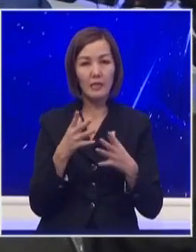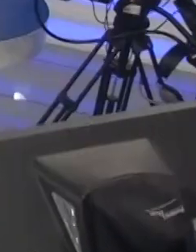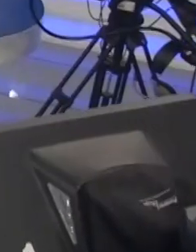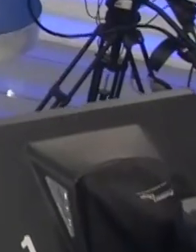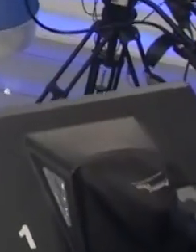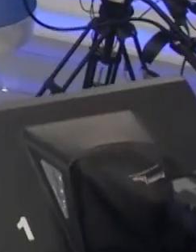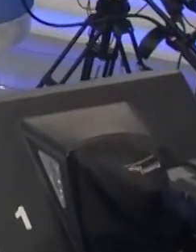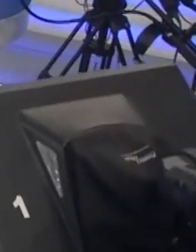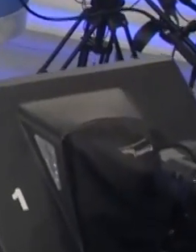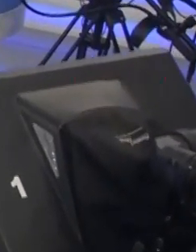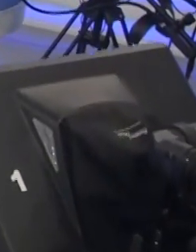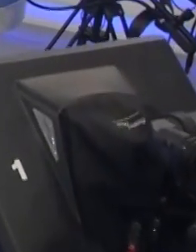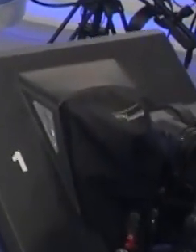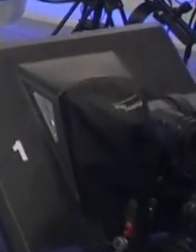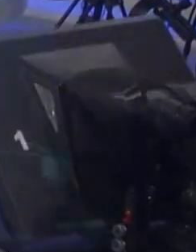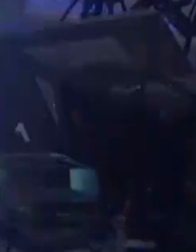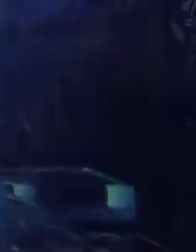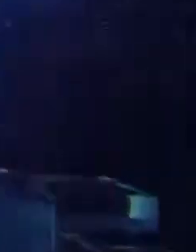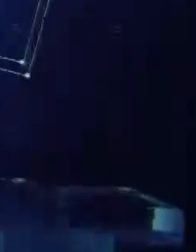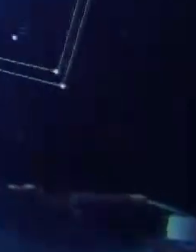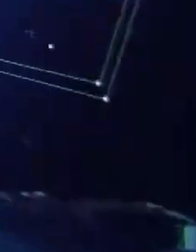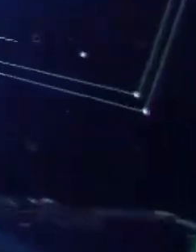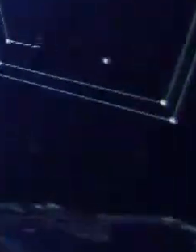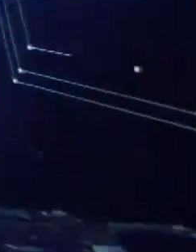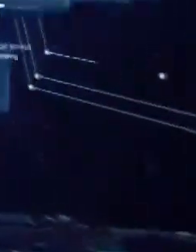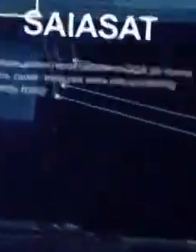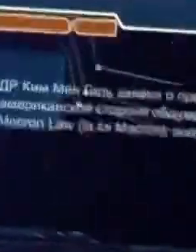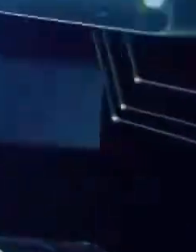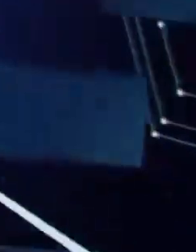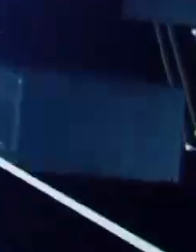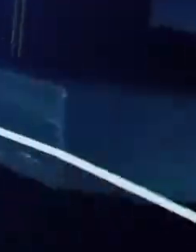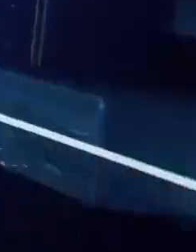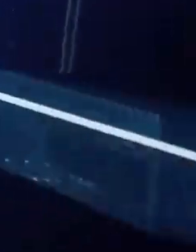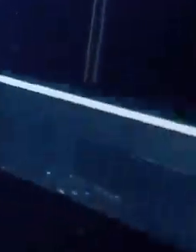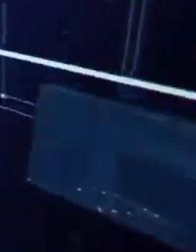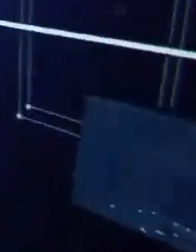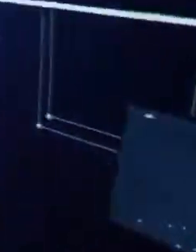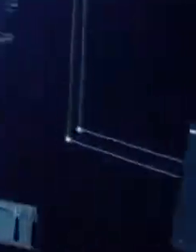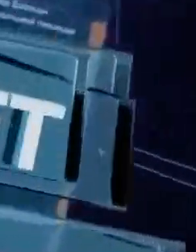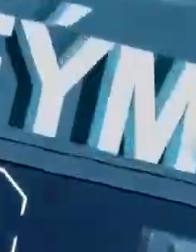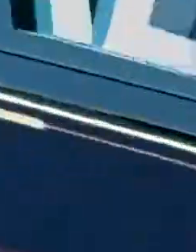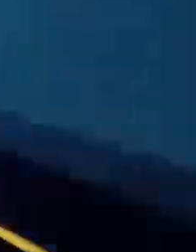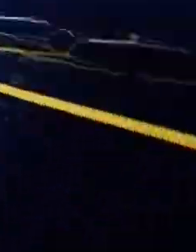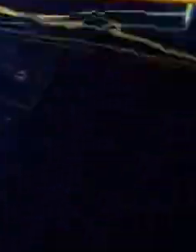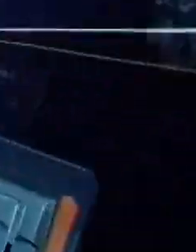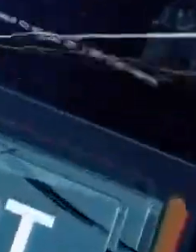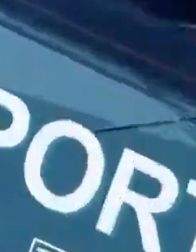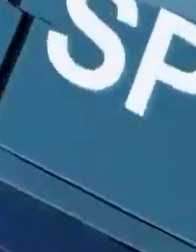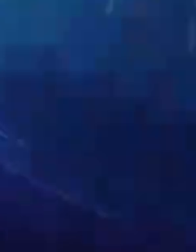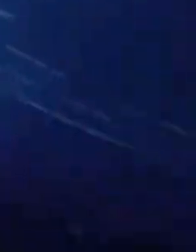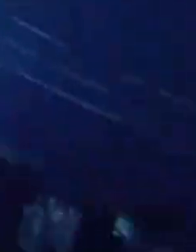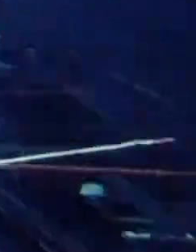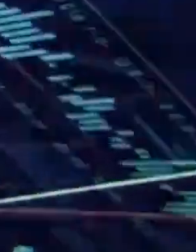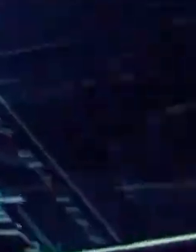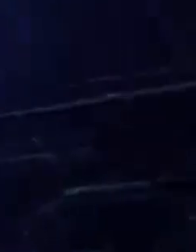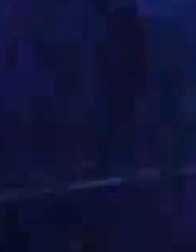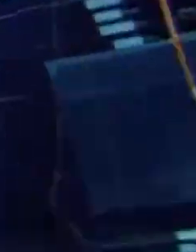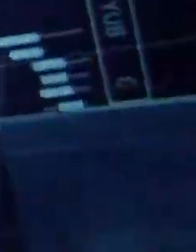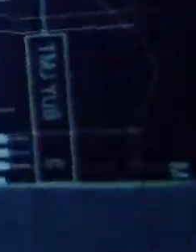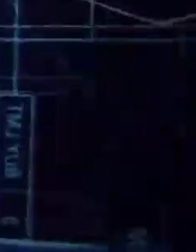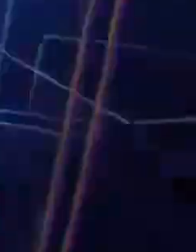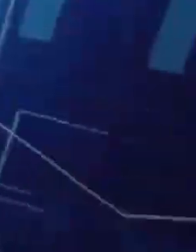келмейді. Өскеменде алғаш рет аутистік ауытқушылығы бар балаларға арналған білім беру кешені ашылды. Аталған мекемеде